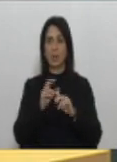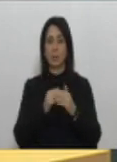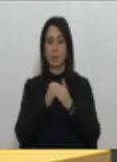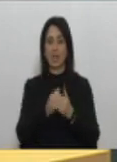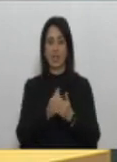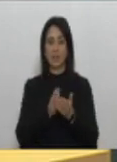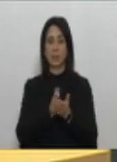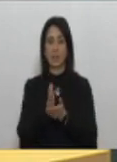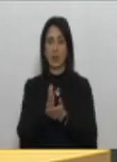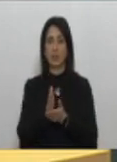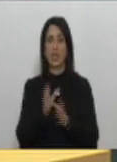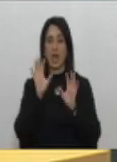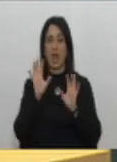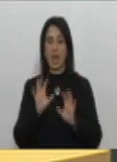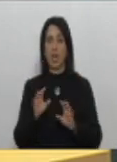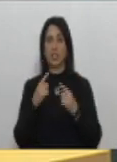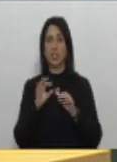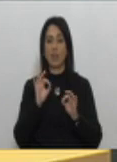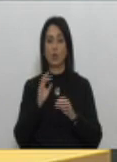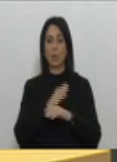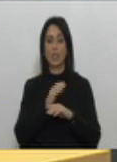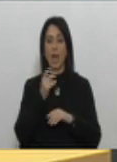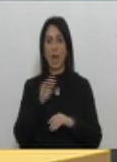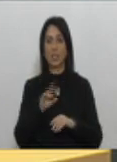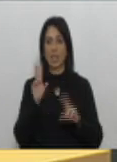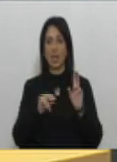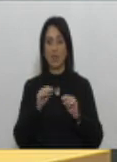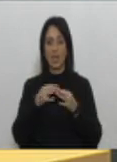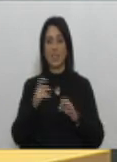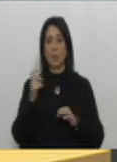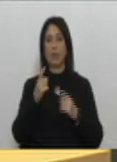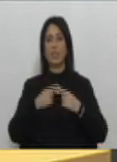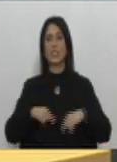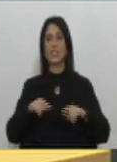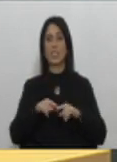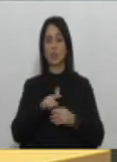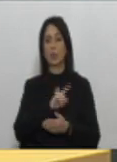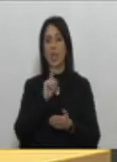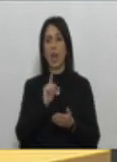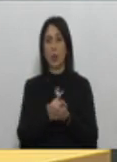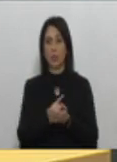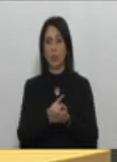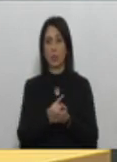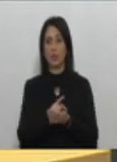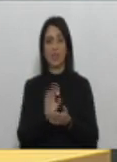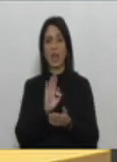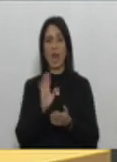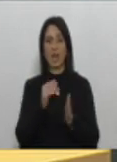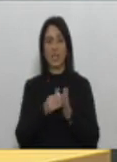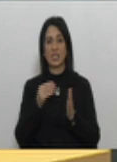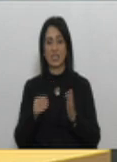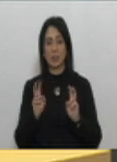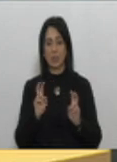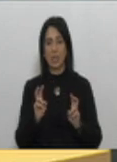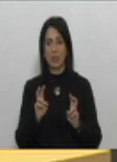მიღწევისკენ მიმართული, კანონითან და სხვა ნორმატიული აქტით გათვალისწინებული, დემოკრატიული საზოგადოებისთვის აუცილებელი,